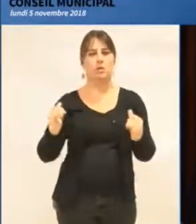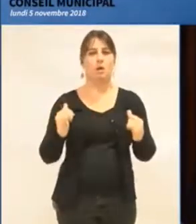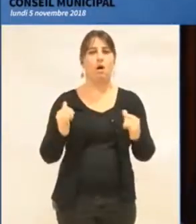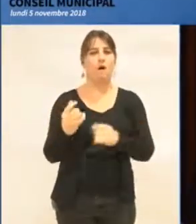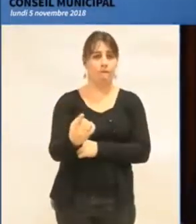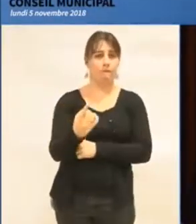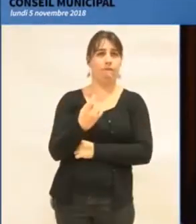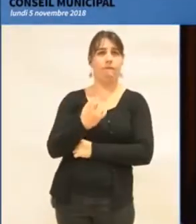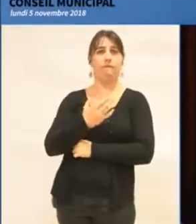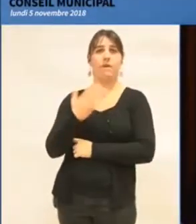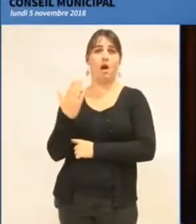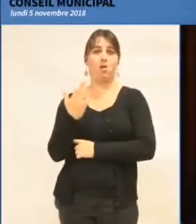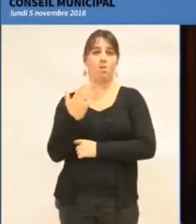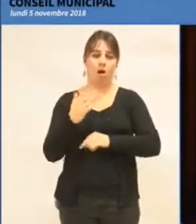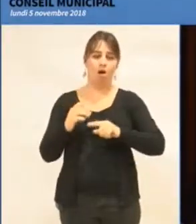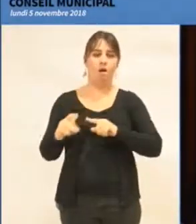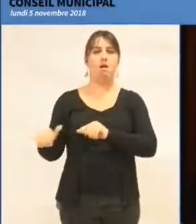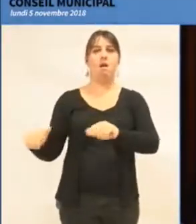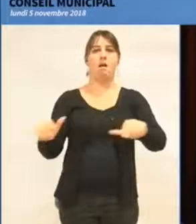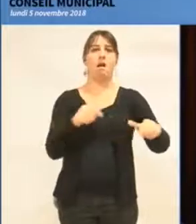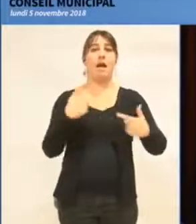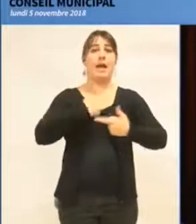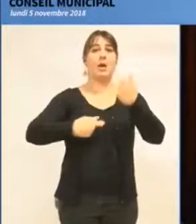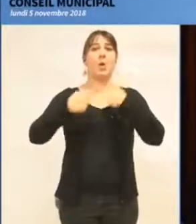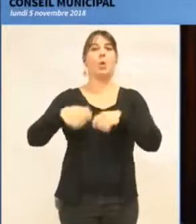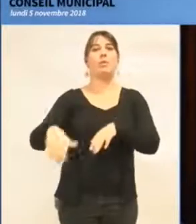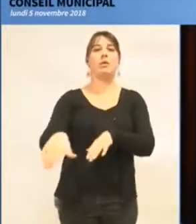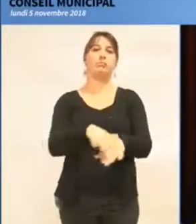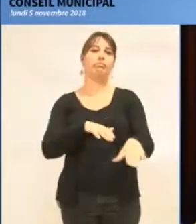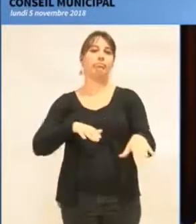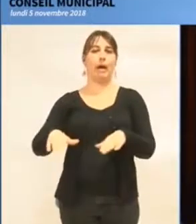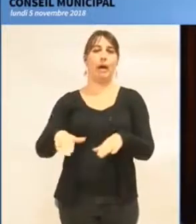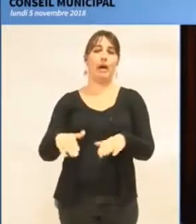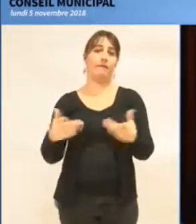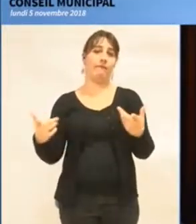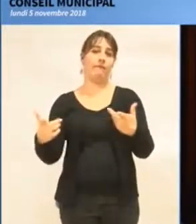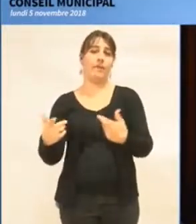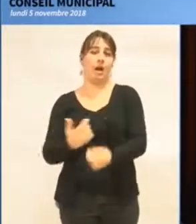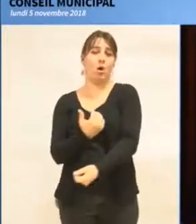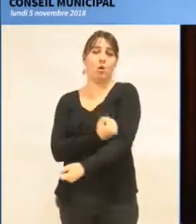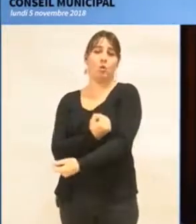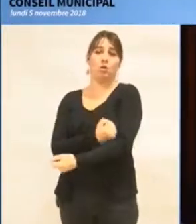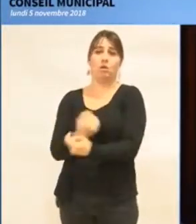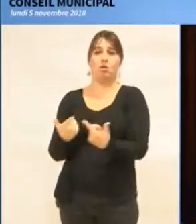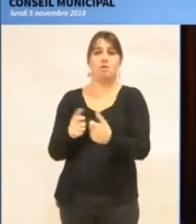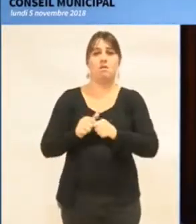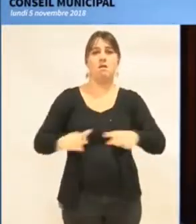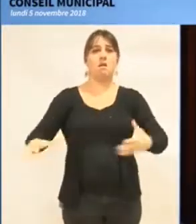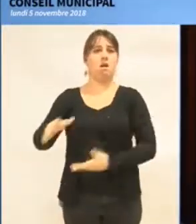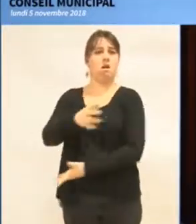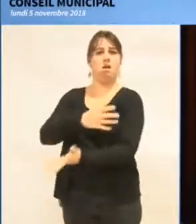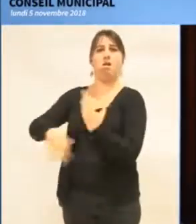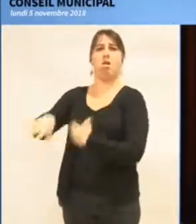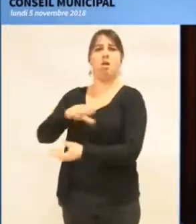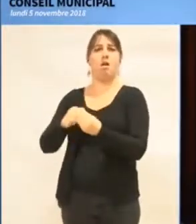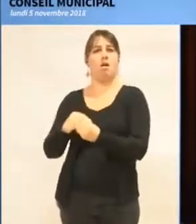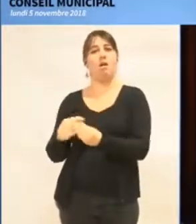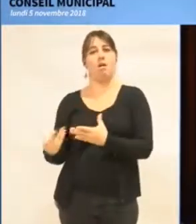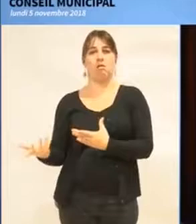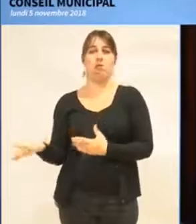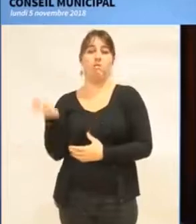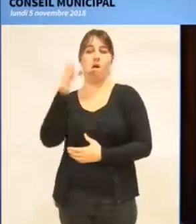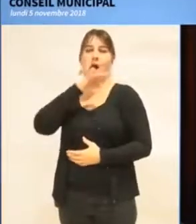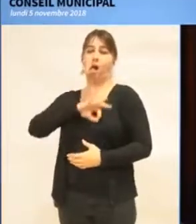à la présence et à la prégnance d'une économie parallèle relative au trafic de stupéfiants florissant, et ça ne date pas de